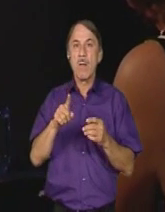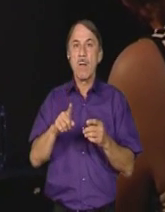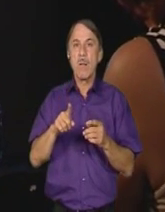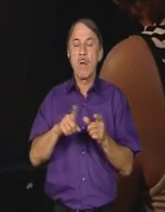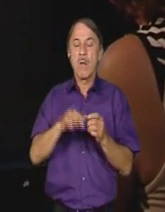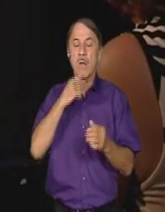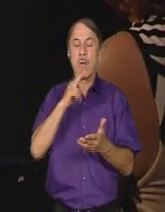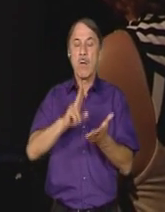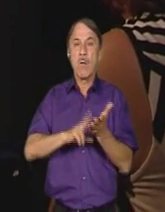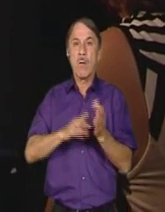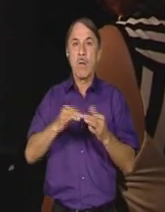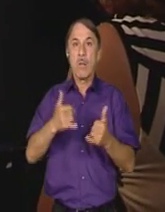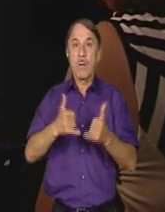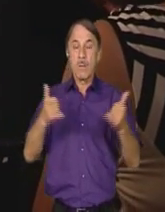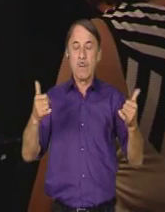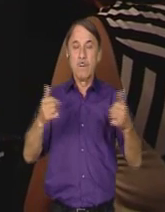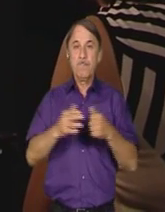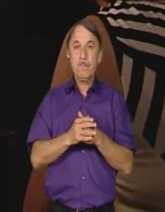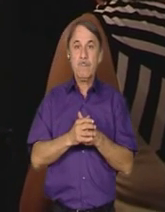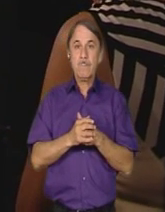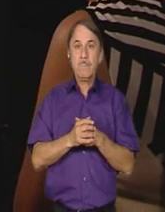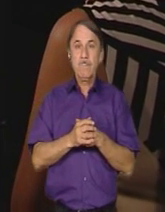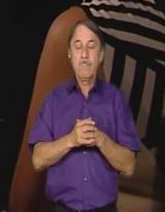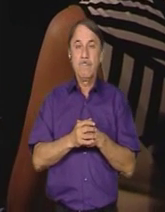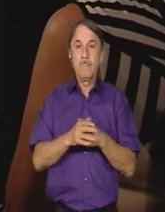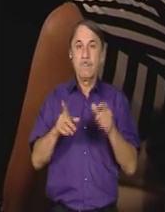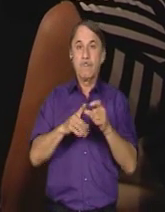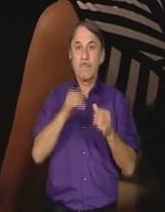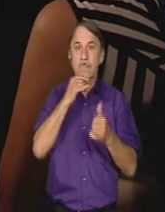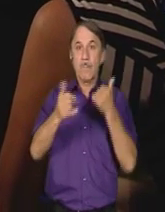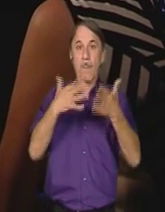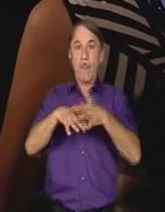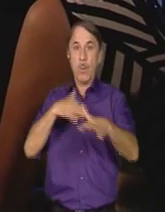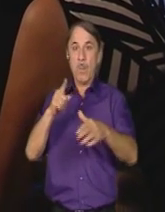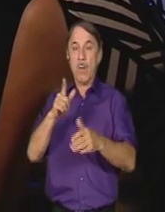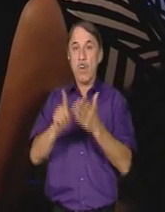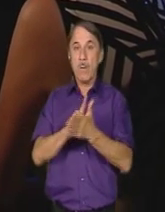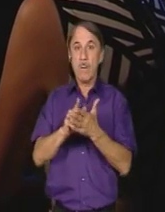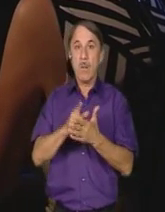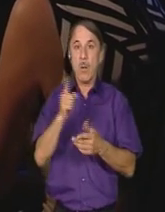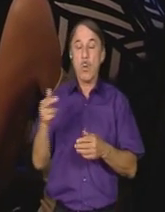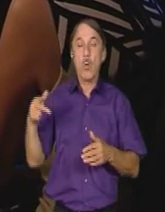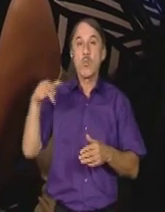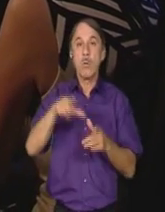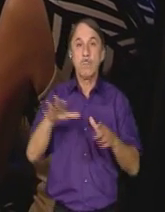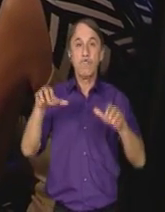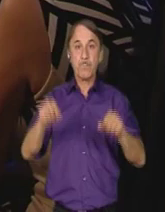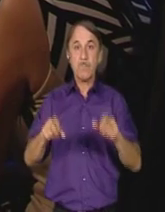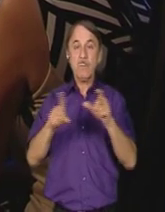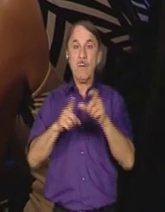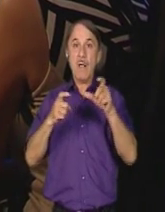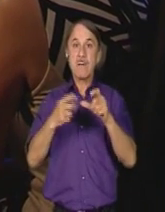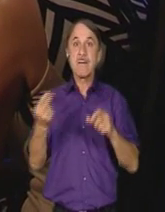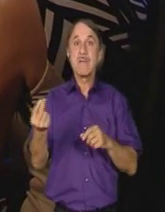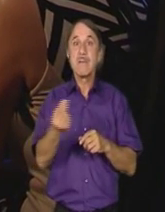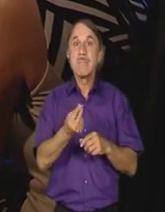je gospodin Predrag Marković bio predsednik Skupštine. Da. Kako je funkcionisala Skupština u to vreme kada je izvršnu vlast većinu imala Demokratska